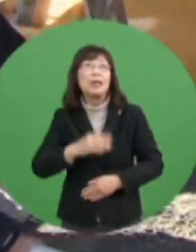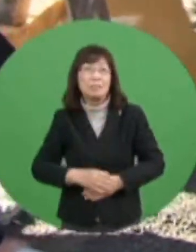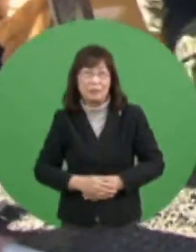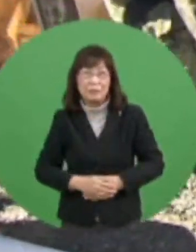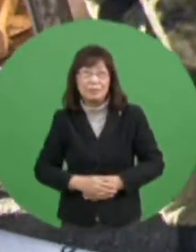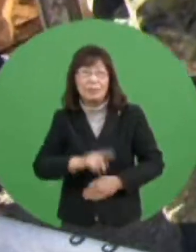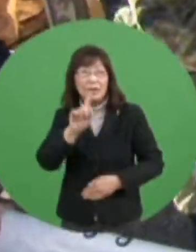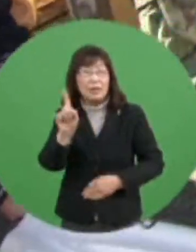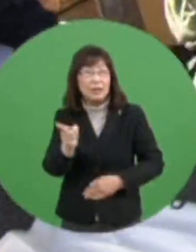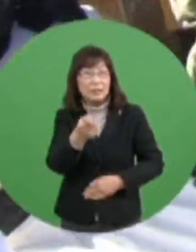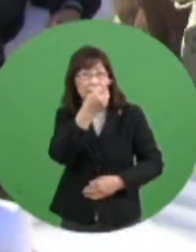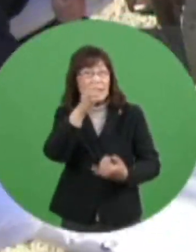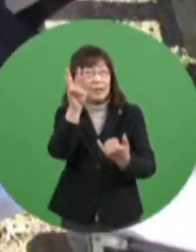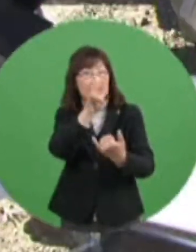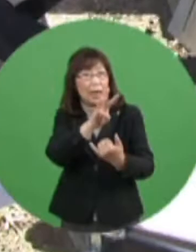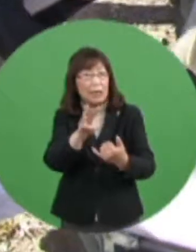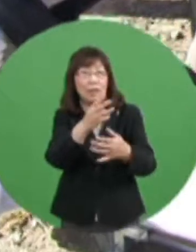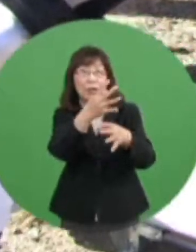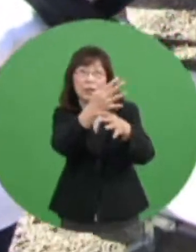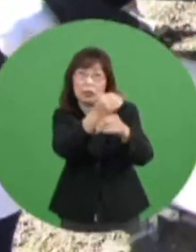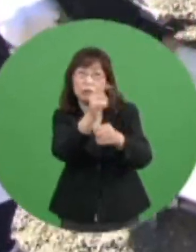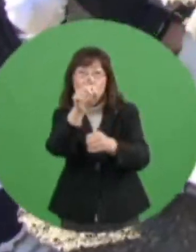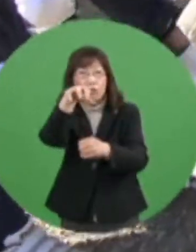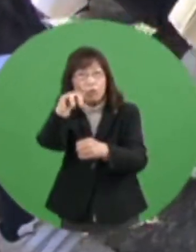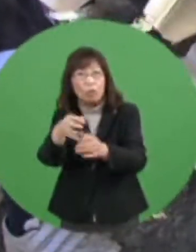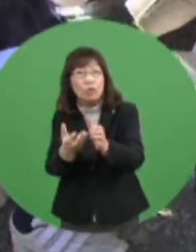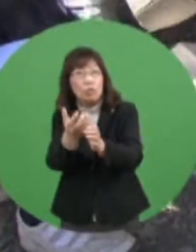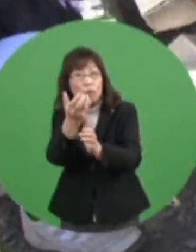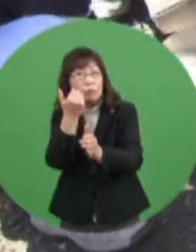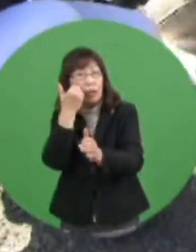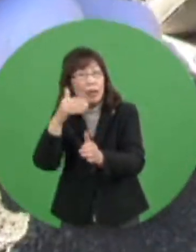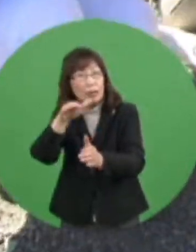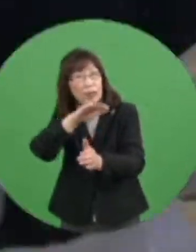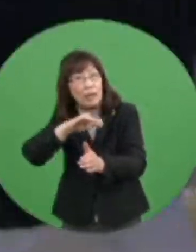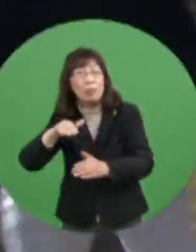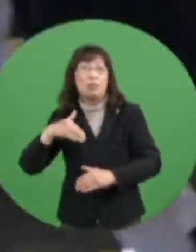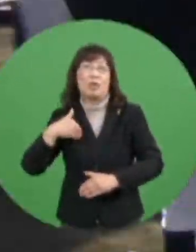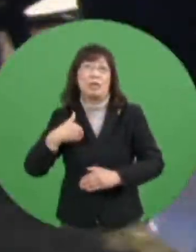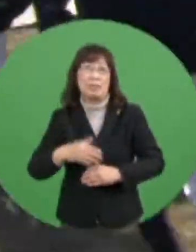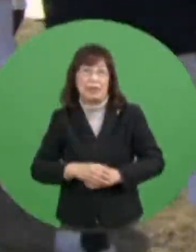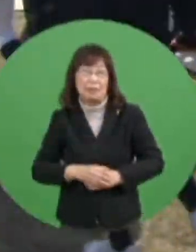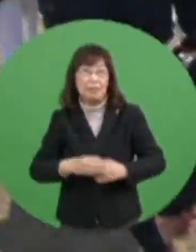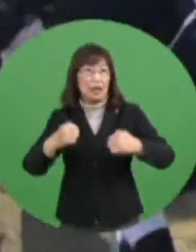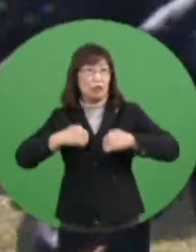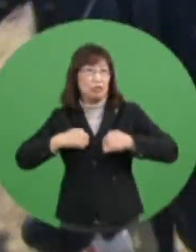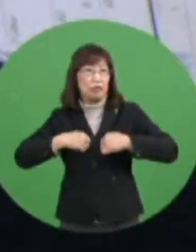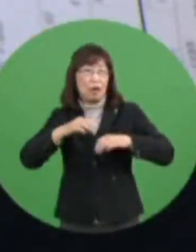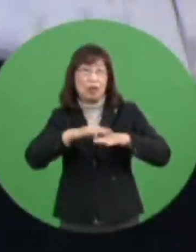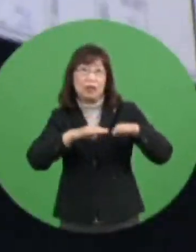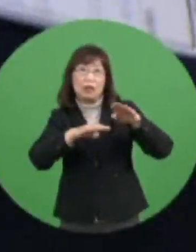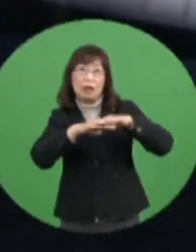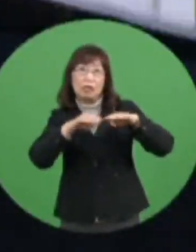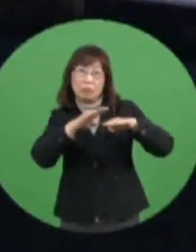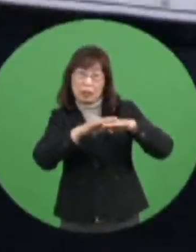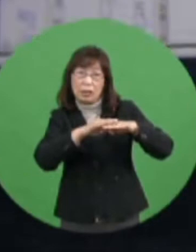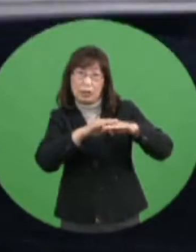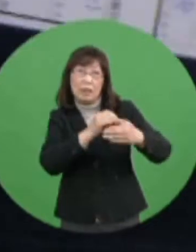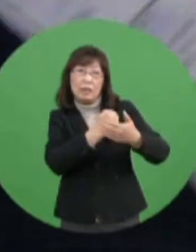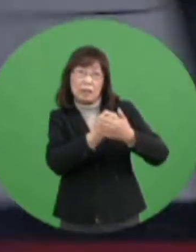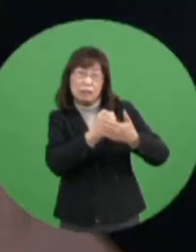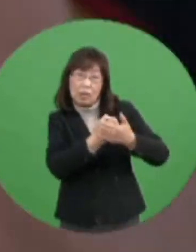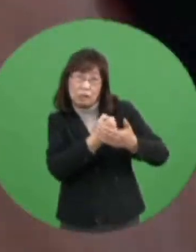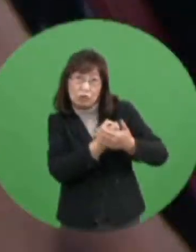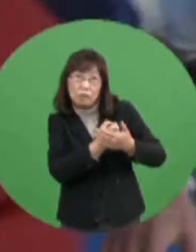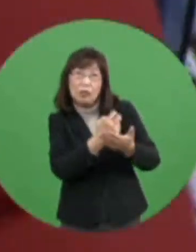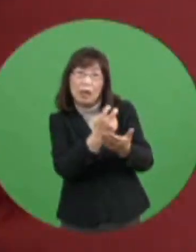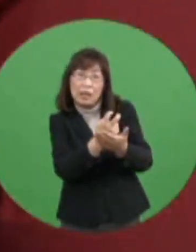然災害はいつどこで起こるか誰にも分かりません。訓練を重ねることで助かる命が必ずあります